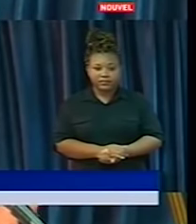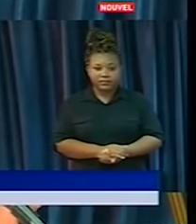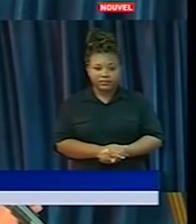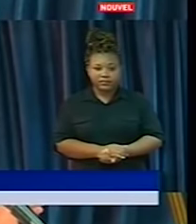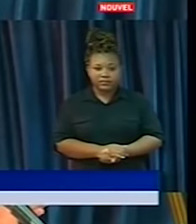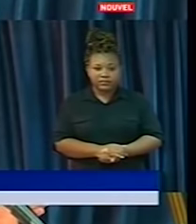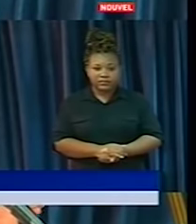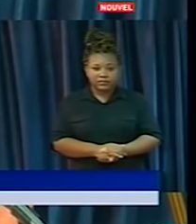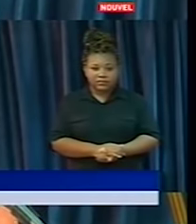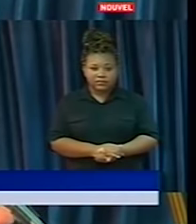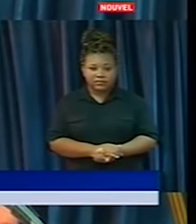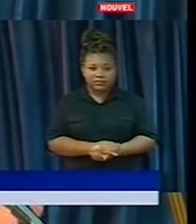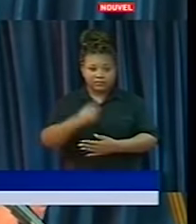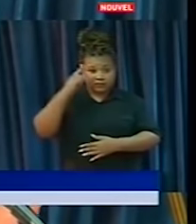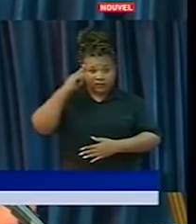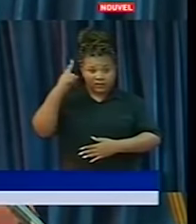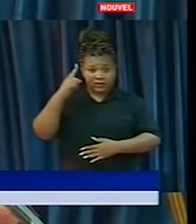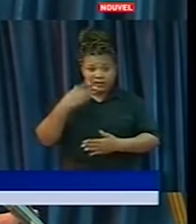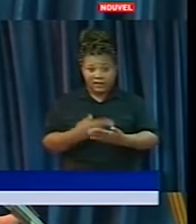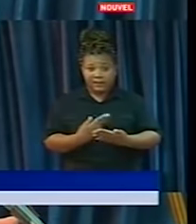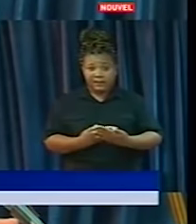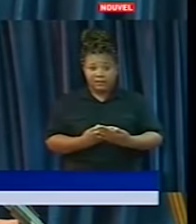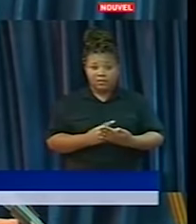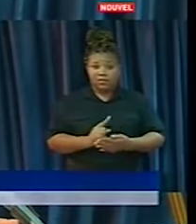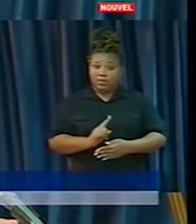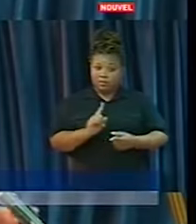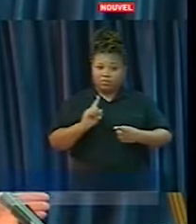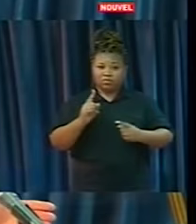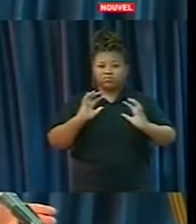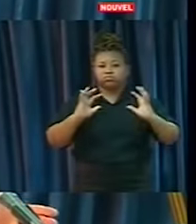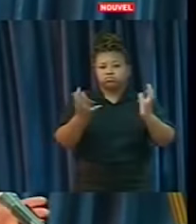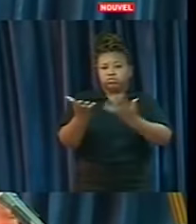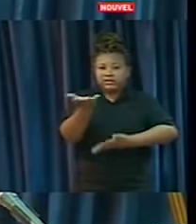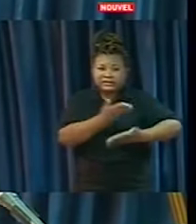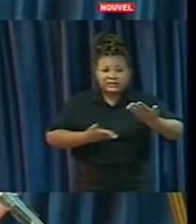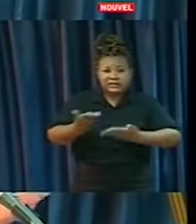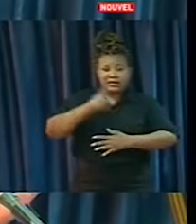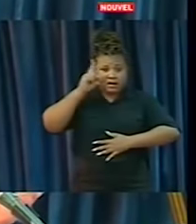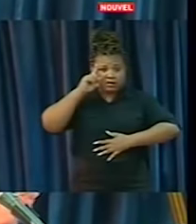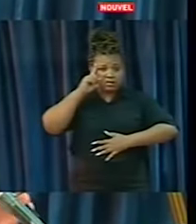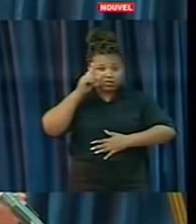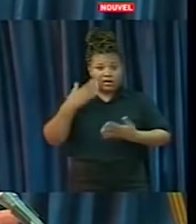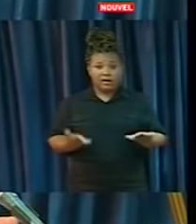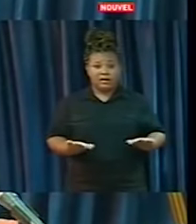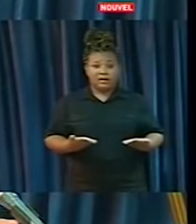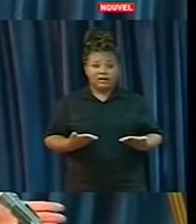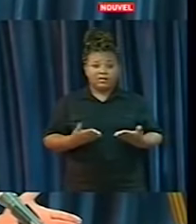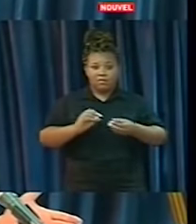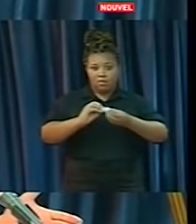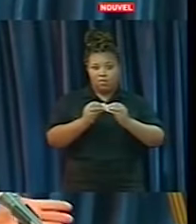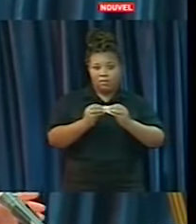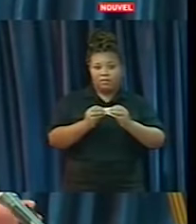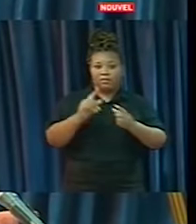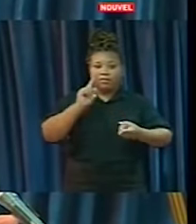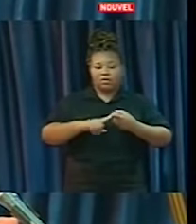discuter, arriver à une conclusion à cause de tous nos besoins en amplis l'argent pour nous dépenser. Et ça bite, ça bite. Il malheureux